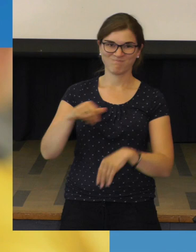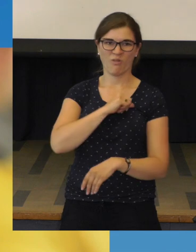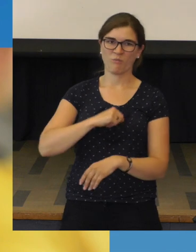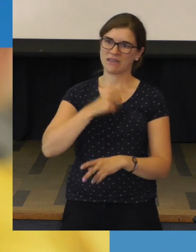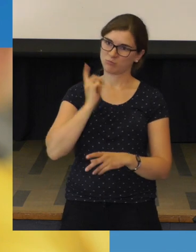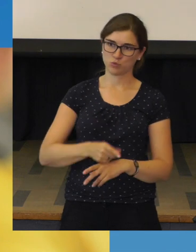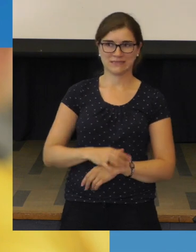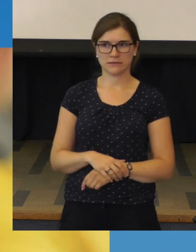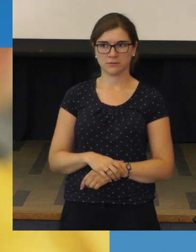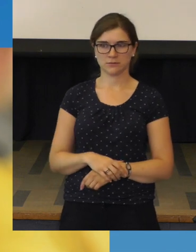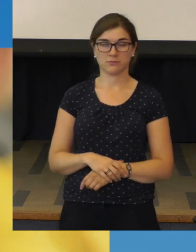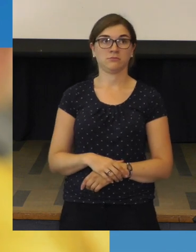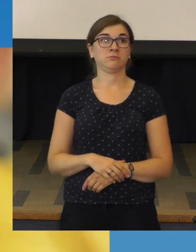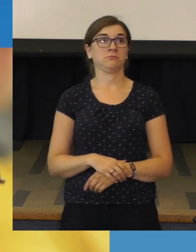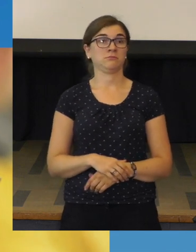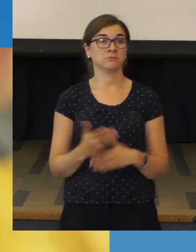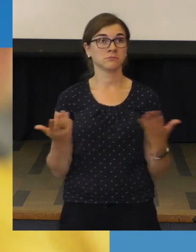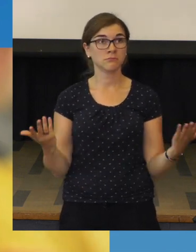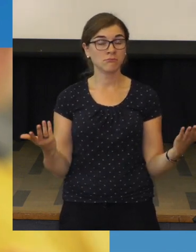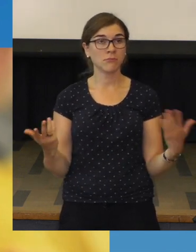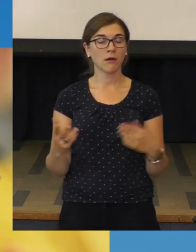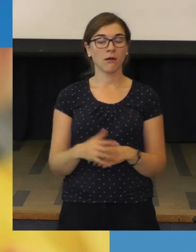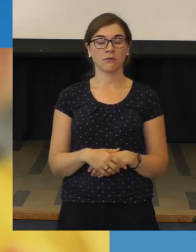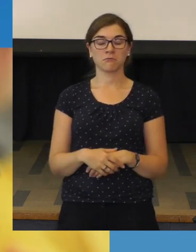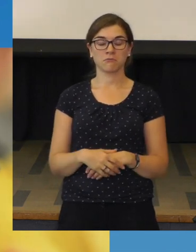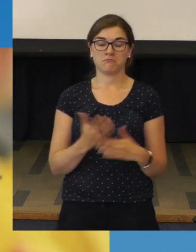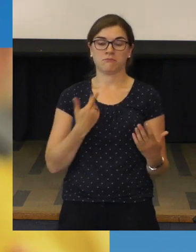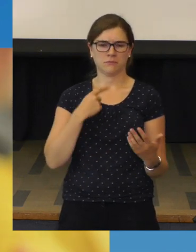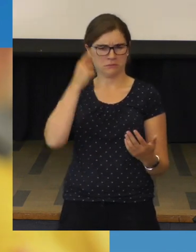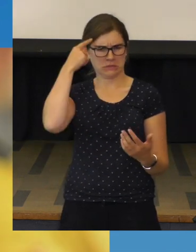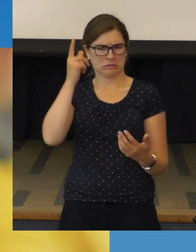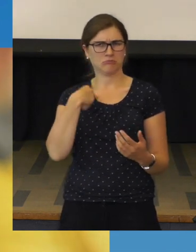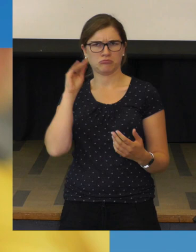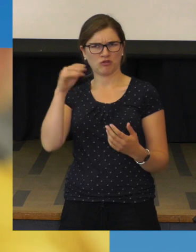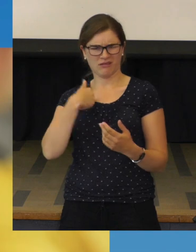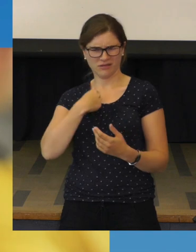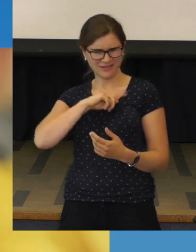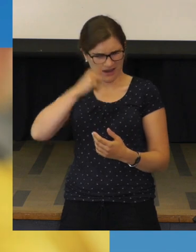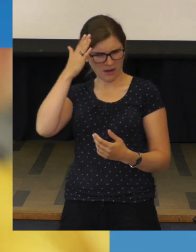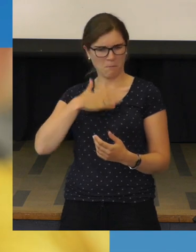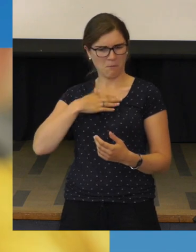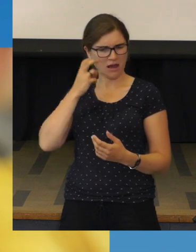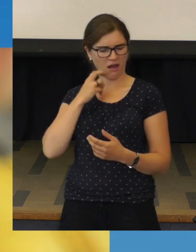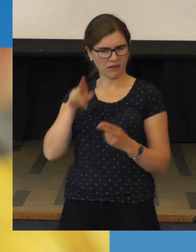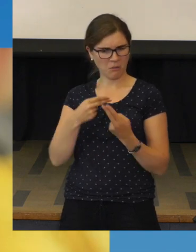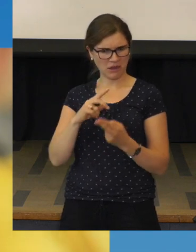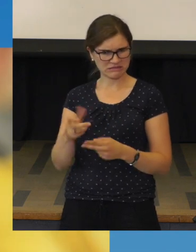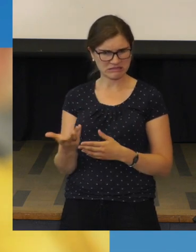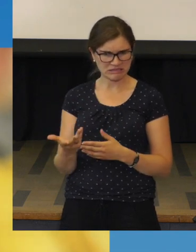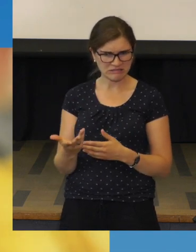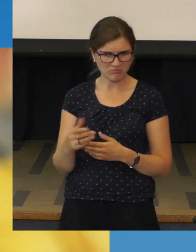operieren. Und ich sah, ich denke, in meinem Alter wird nicht mehr operiert. Er sagt, ich habe entschieden, bei